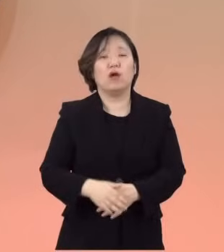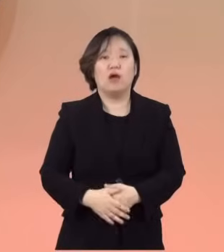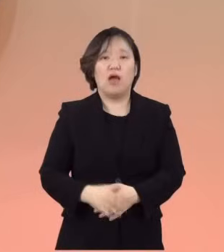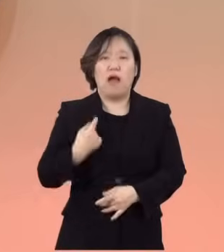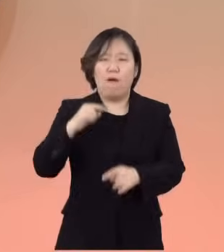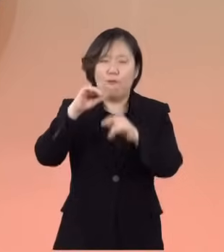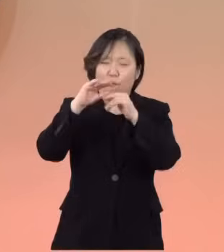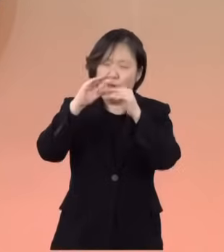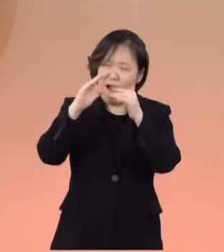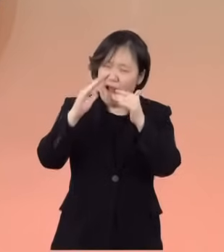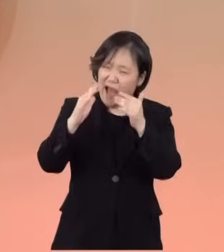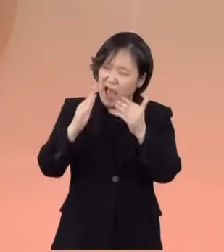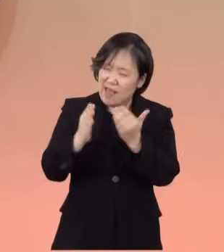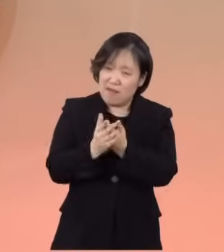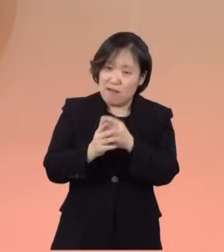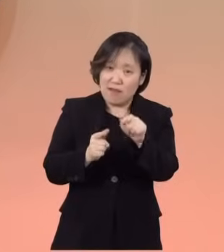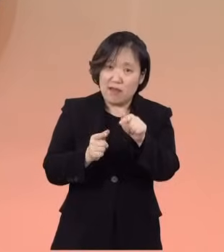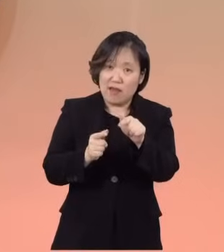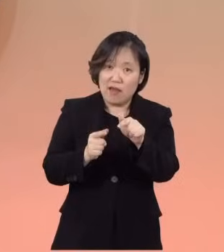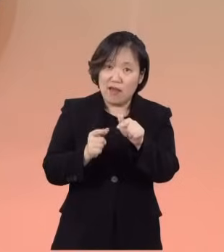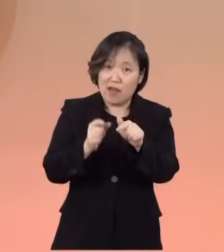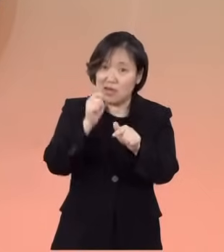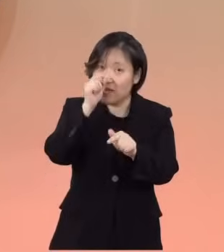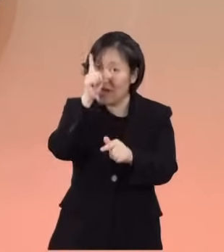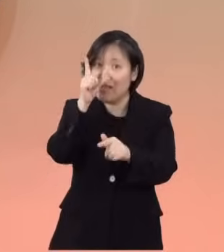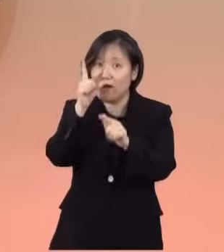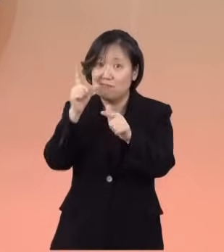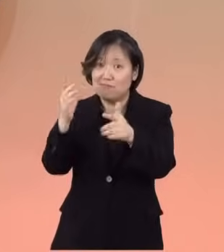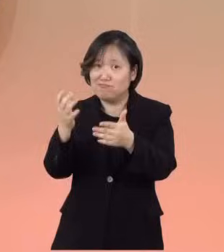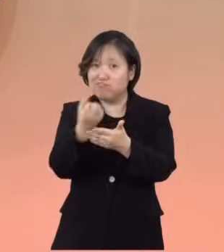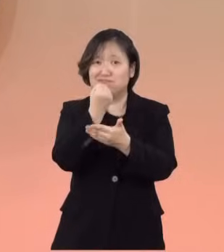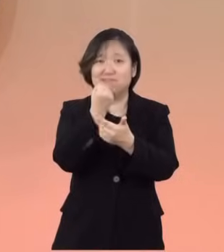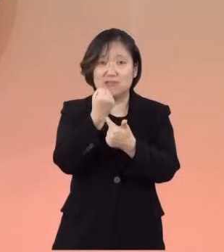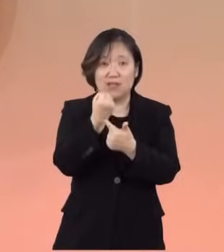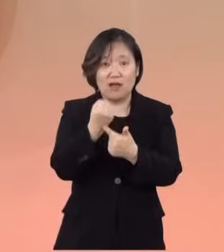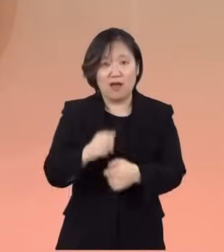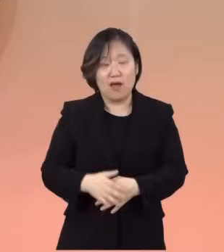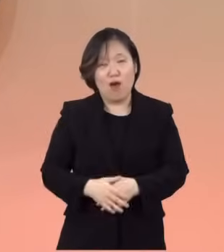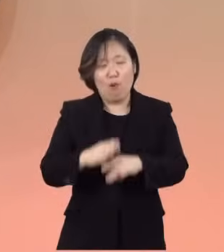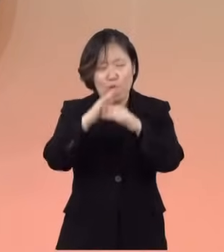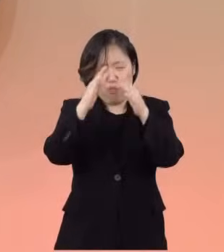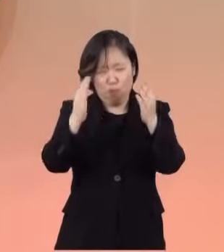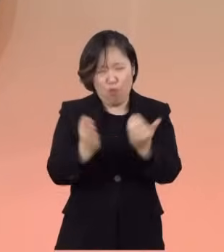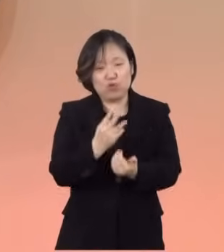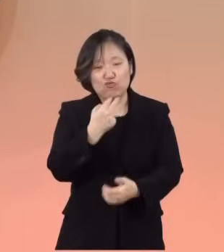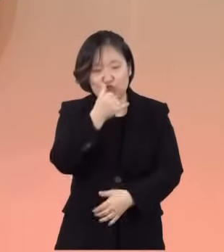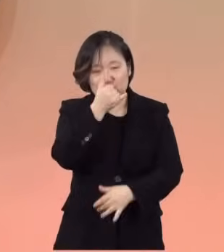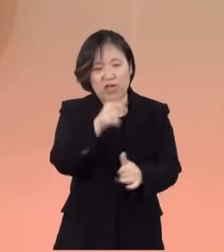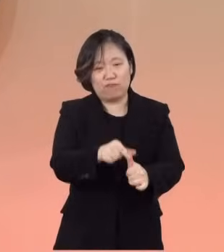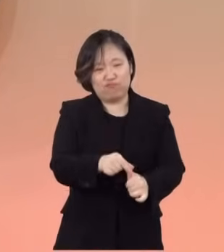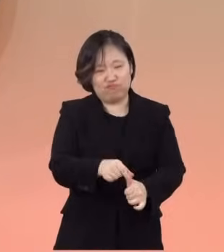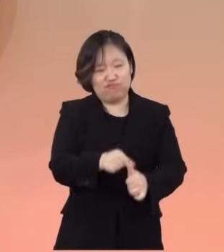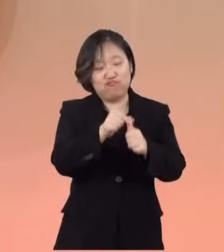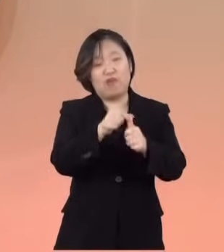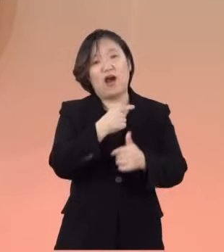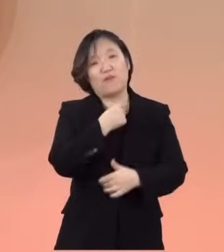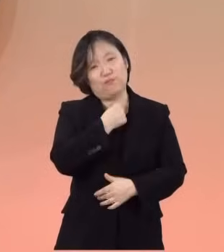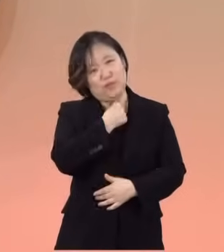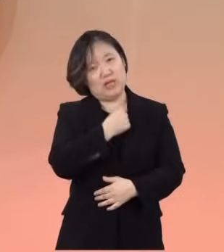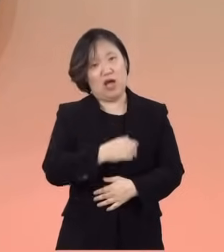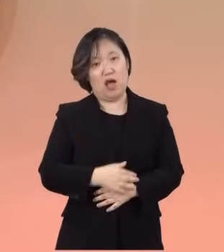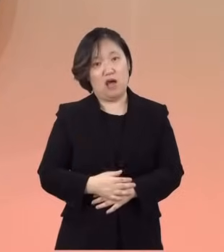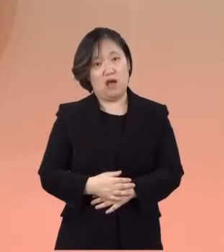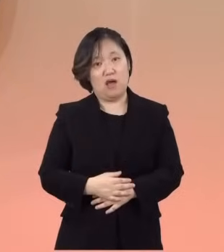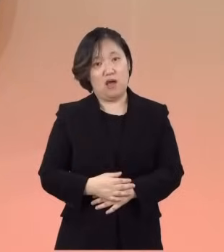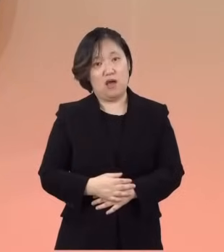한마디로 완전한 깨달음을 얻어서 모든 중생을 다 구제하겠다는